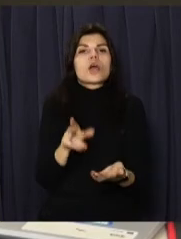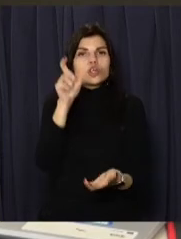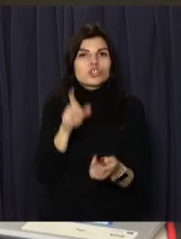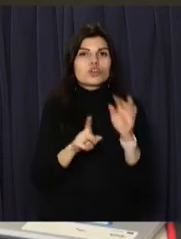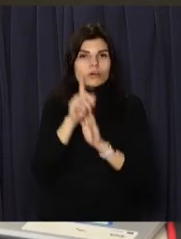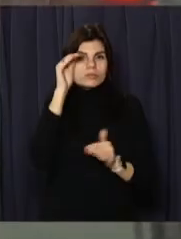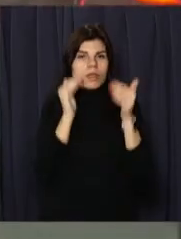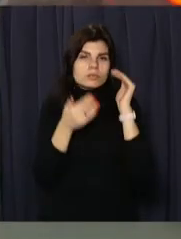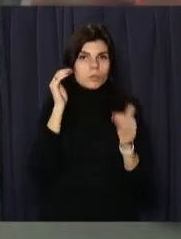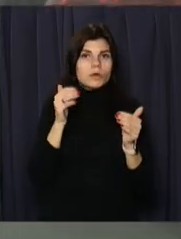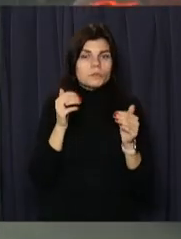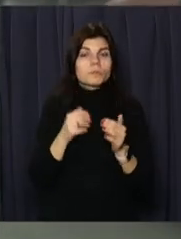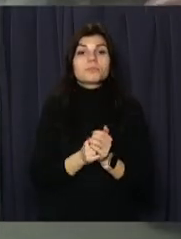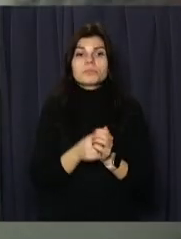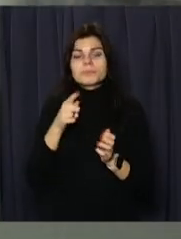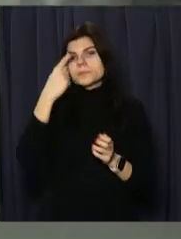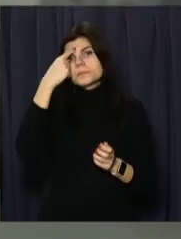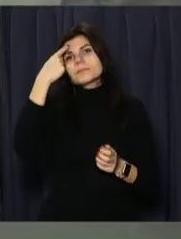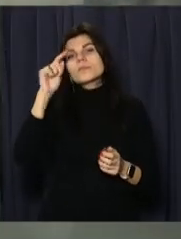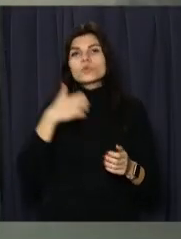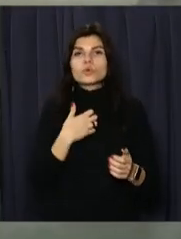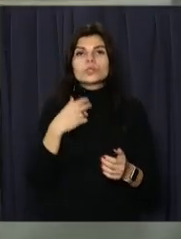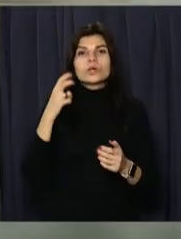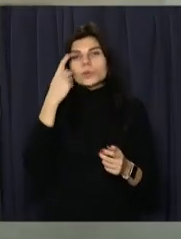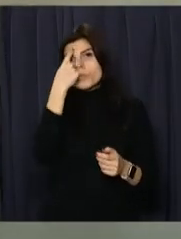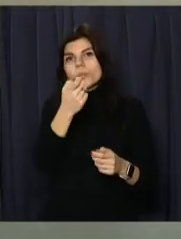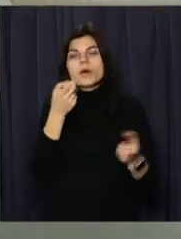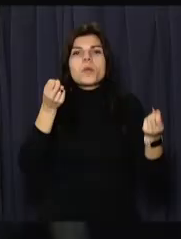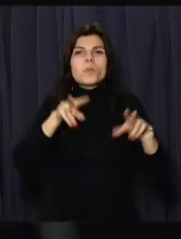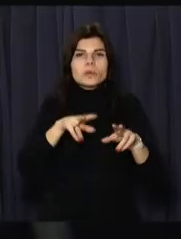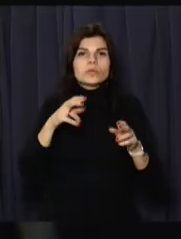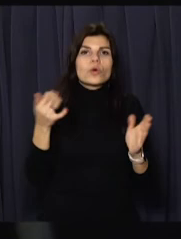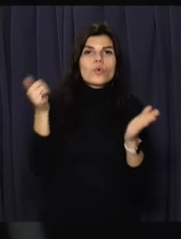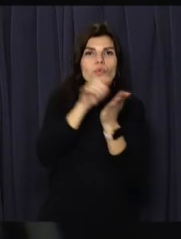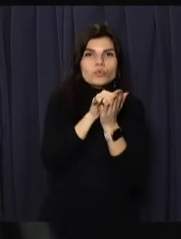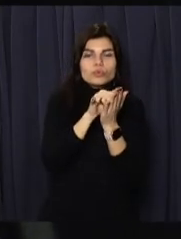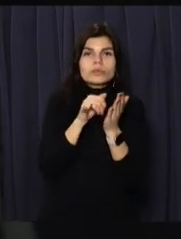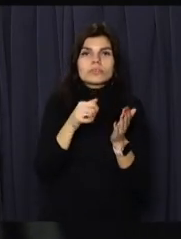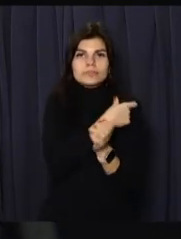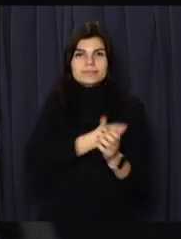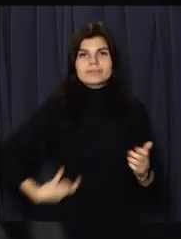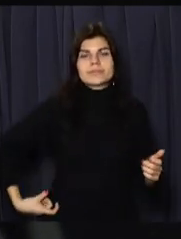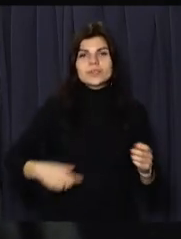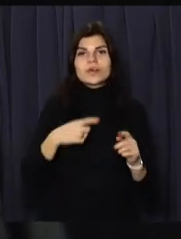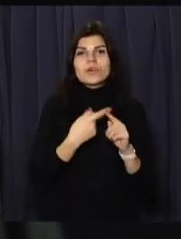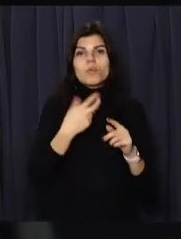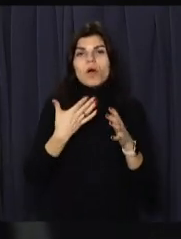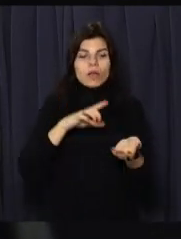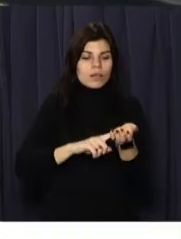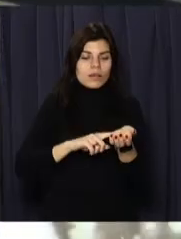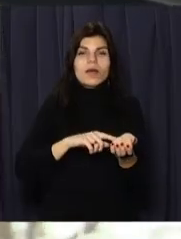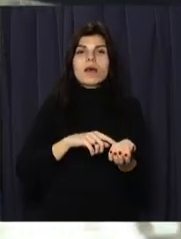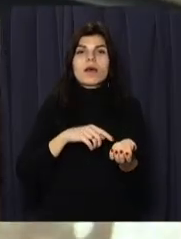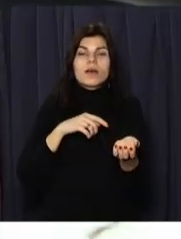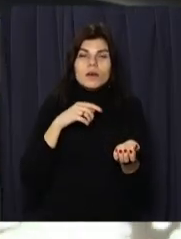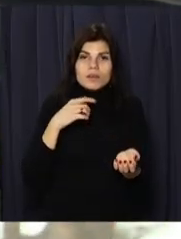я заметил. За задумом Давида, попереджати сон мають датчики, вмонтовані в пасок безпеки. Вони фіксуватимуть уповільнення пульсу,